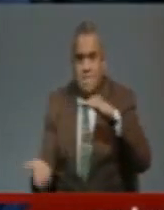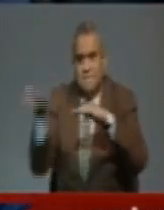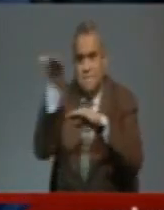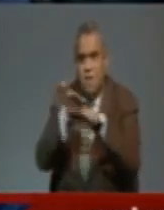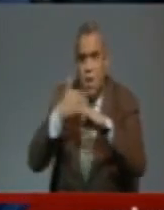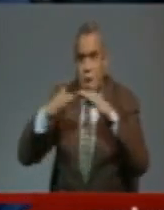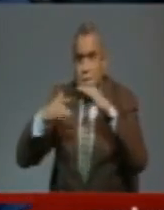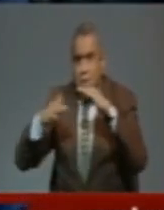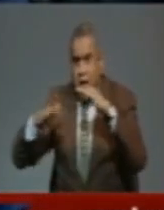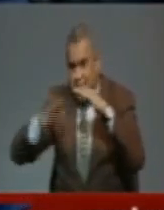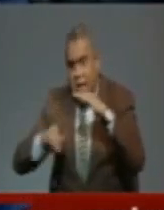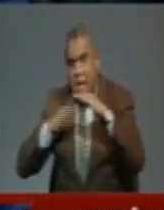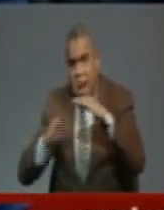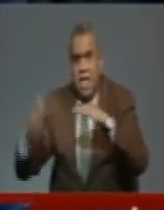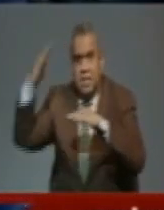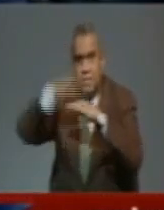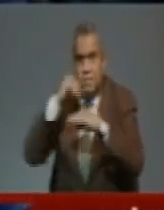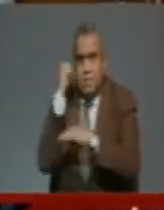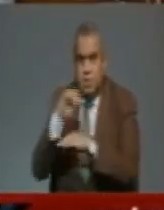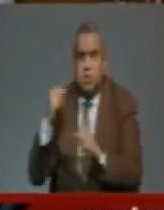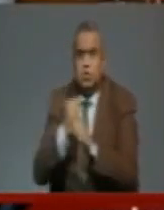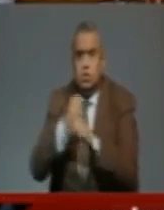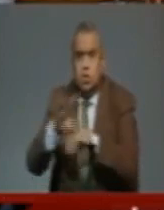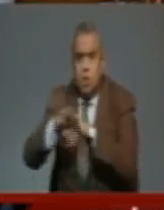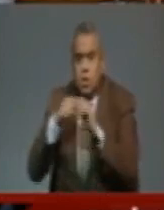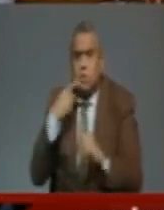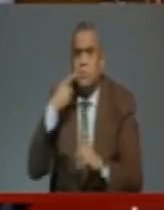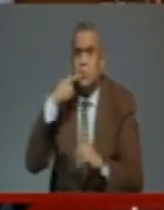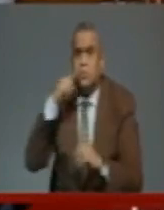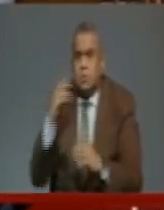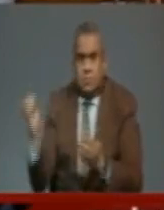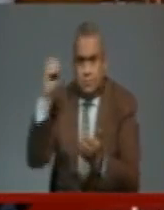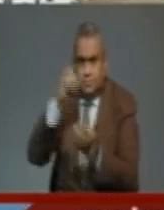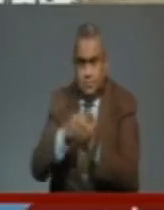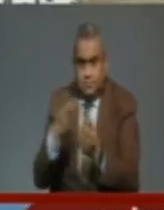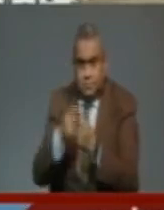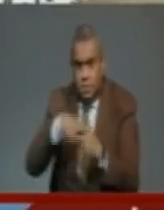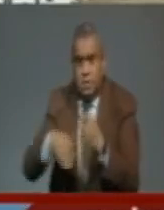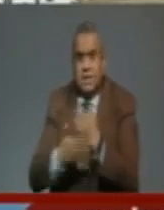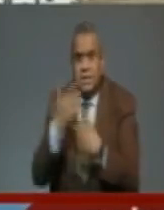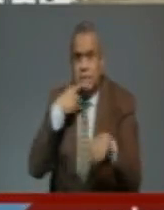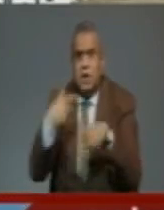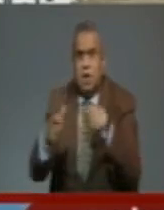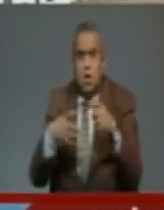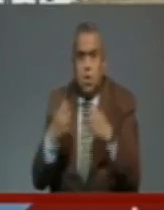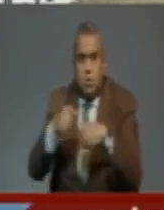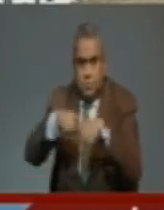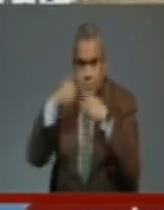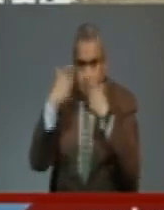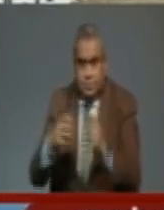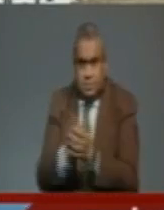دي دلوقتي بتخش الى مينا اسكندريه، بالاضافه الى منطقه لوجستيه رئيسيه في حوض المتراس